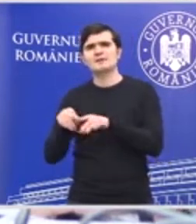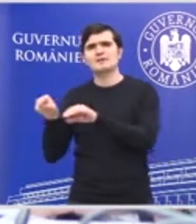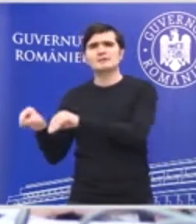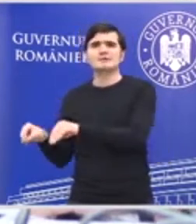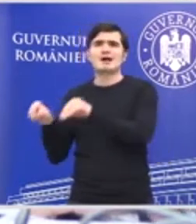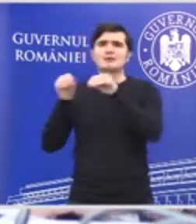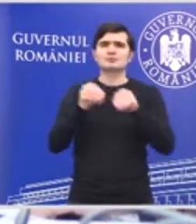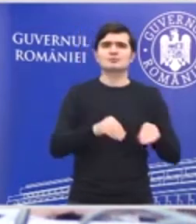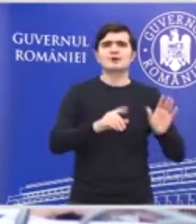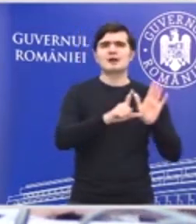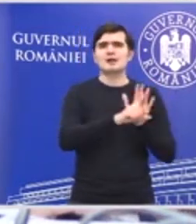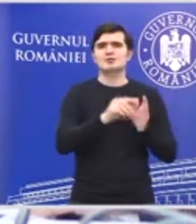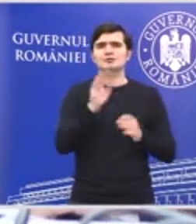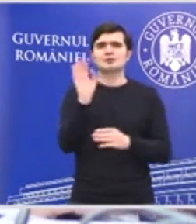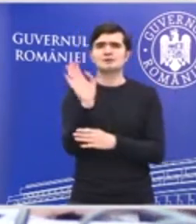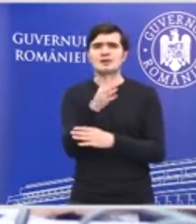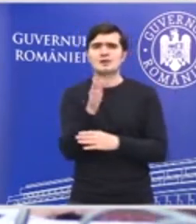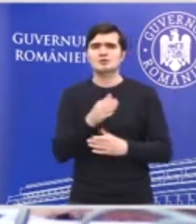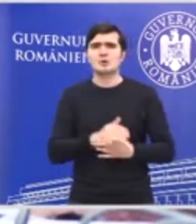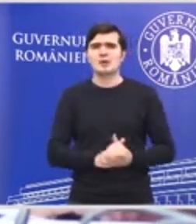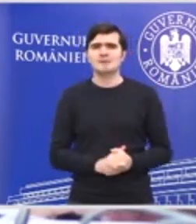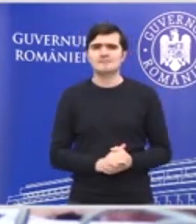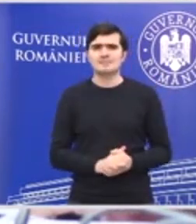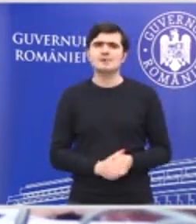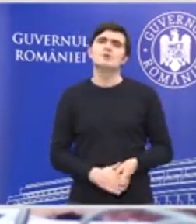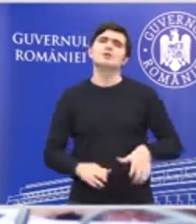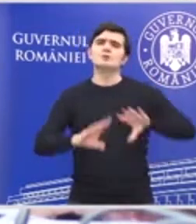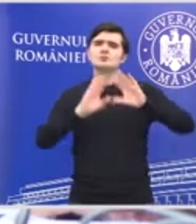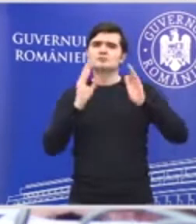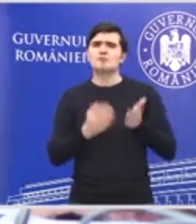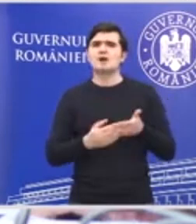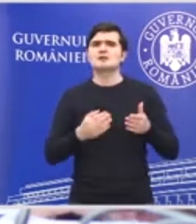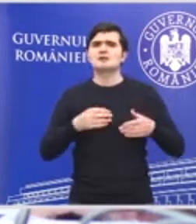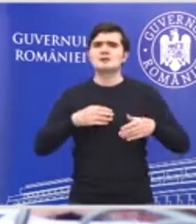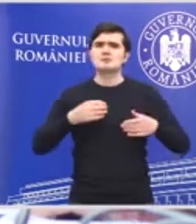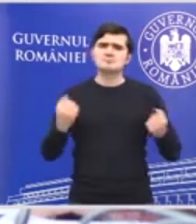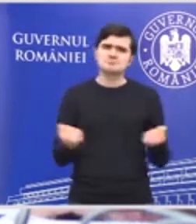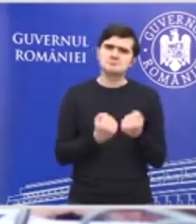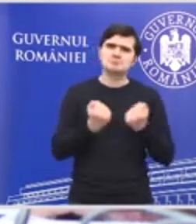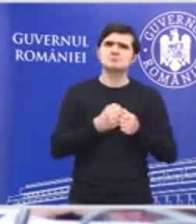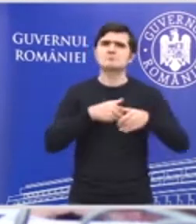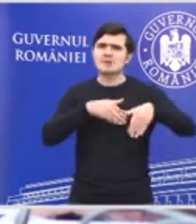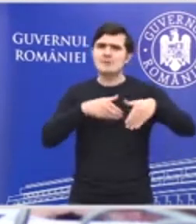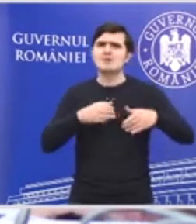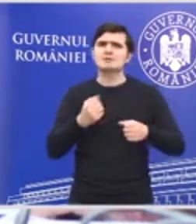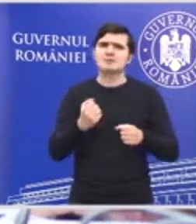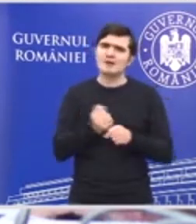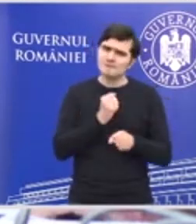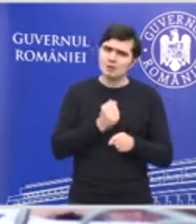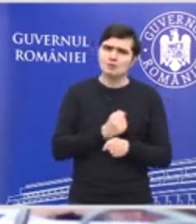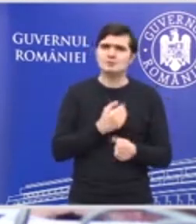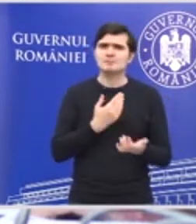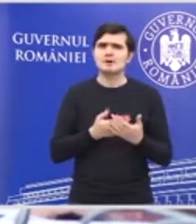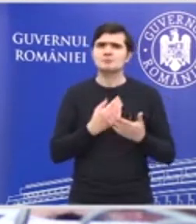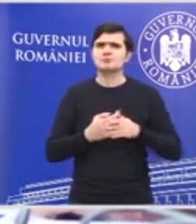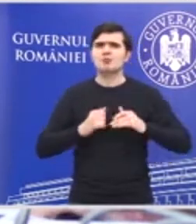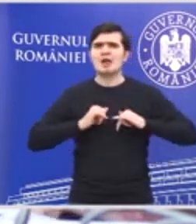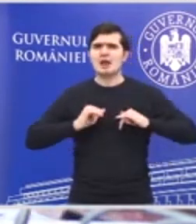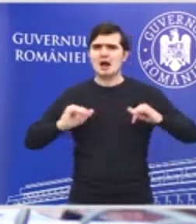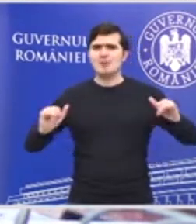legislația națională. Toate demersurile sunt făcute în sensul